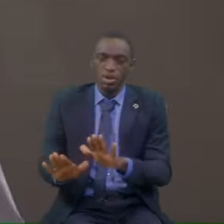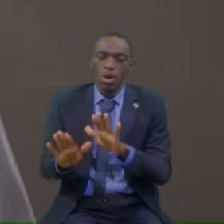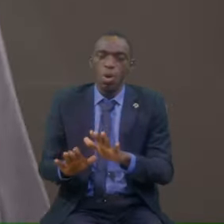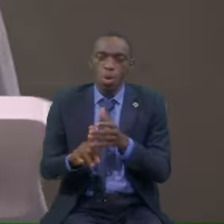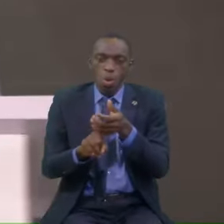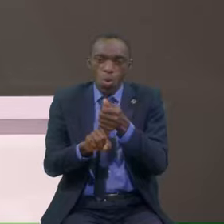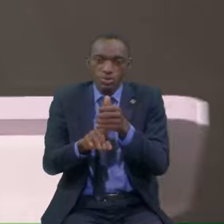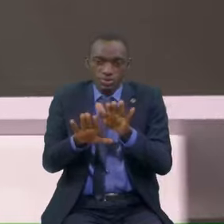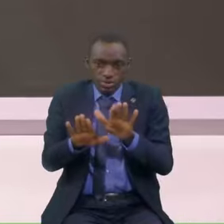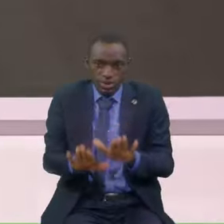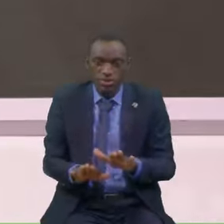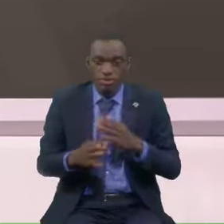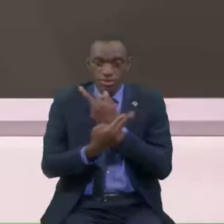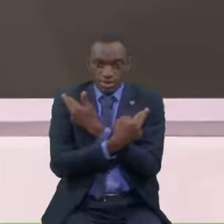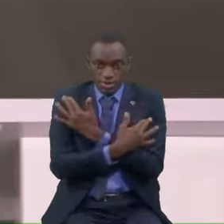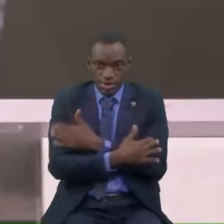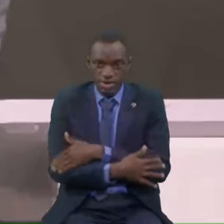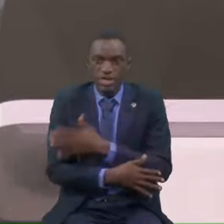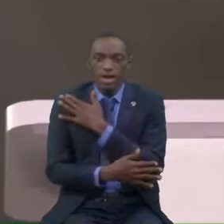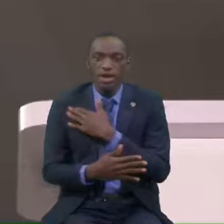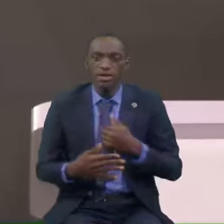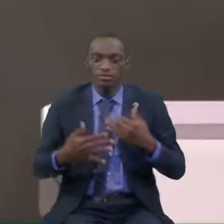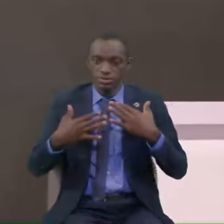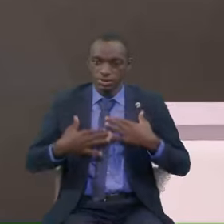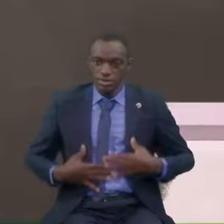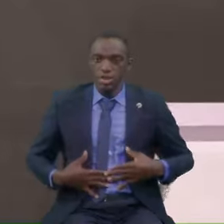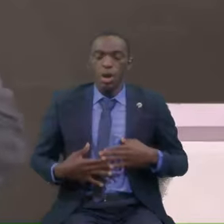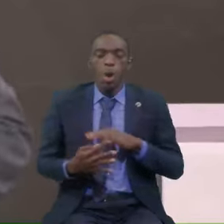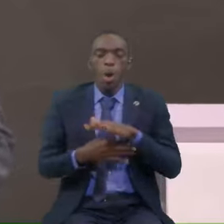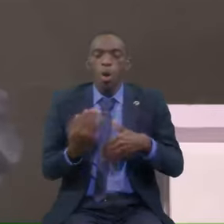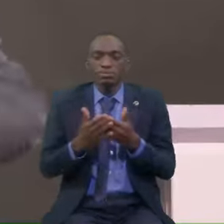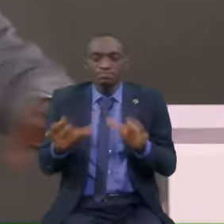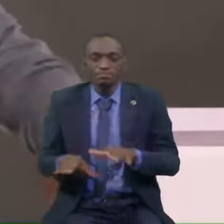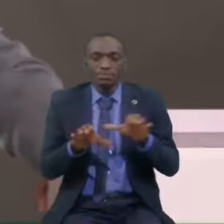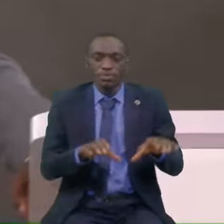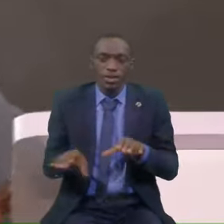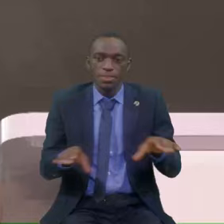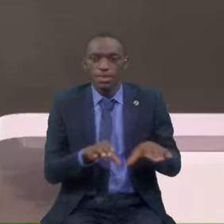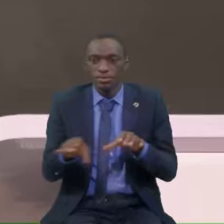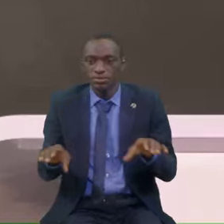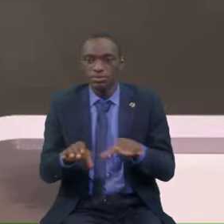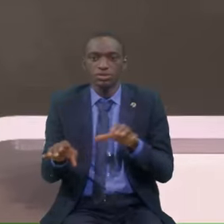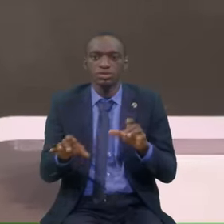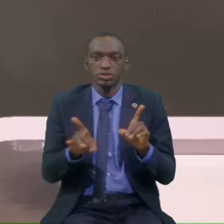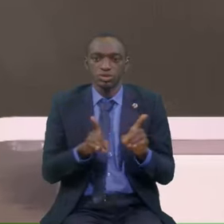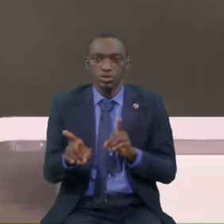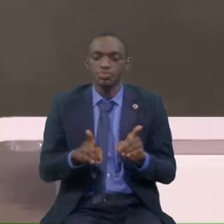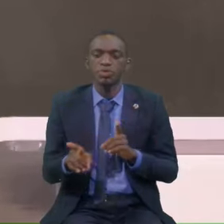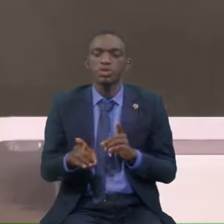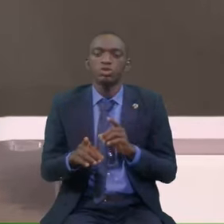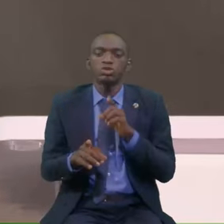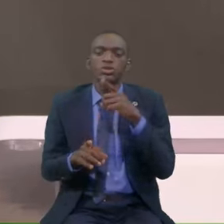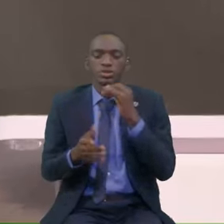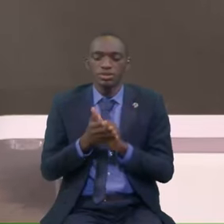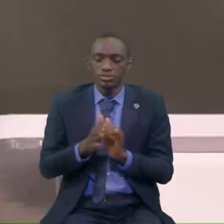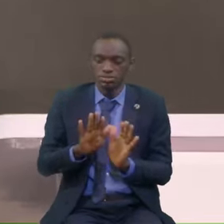repose-toi. Toutes les activités qui attirent notre attention, nous disons maintenant, toi, mets-toi de côté.